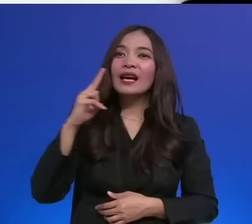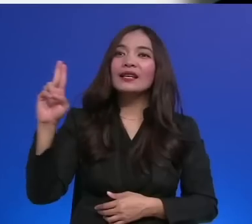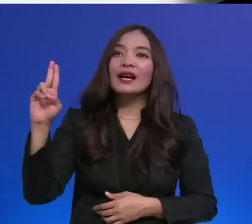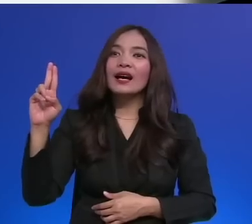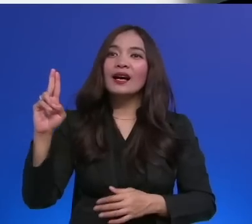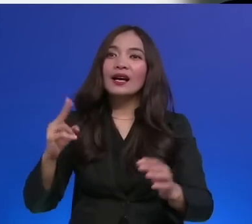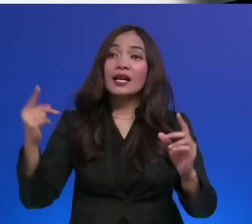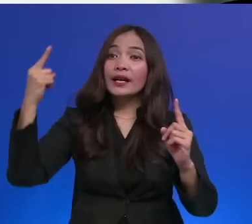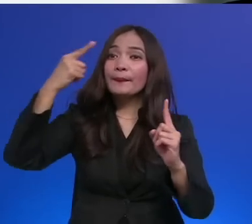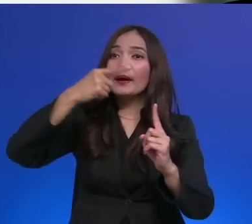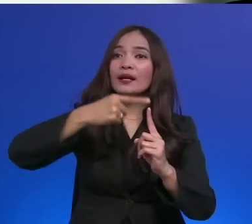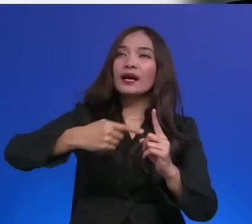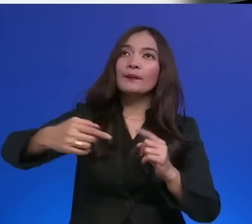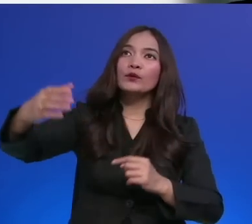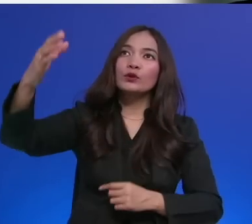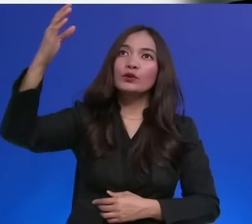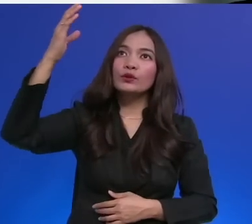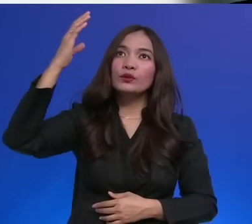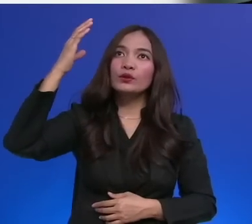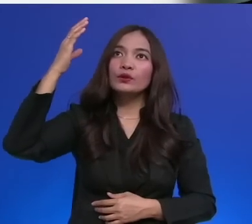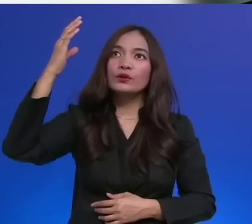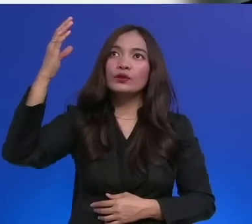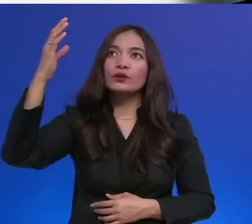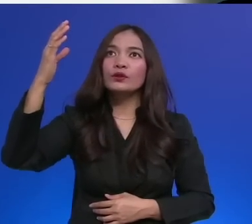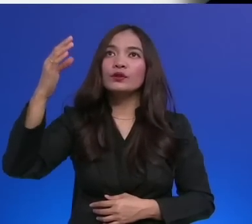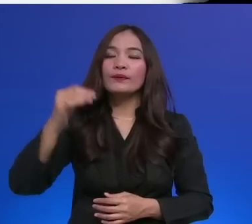percaya kepada-Mu.